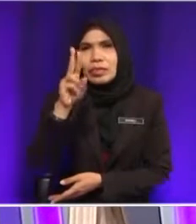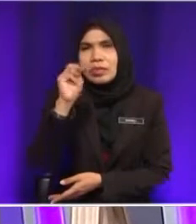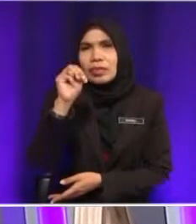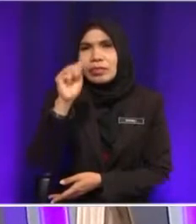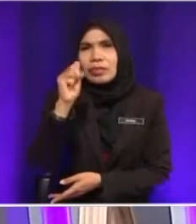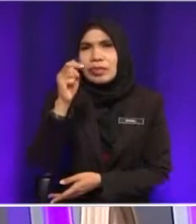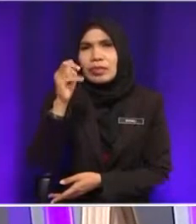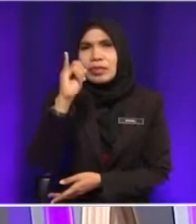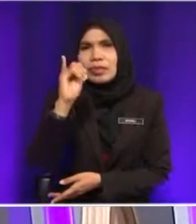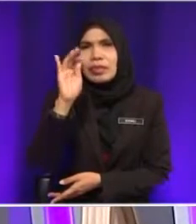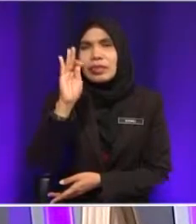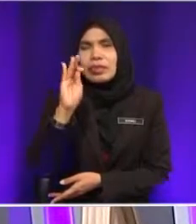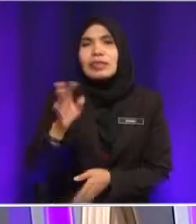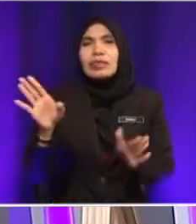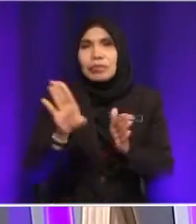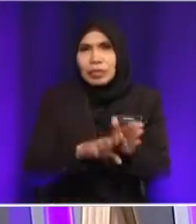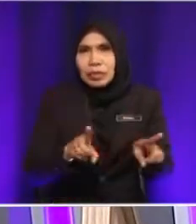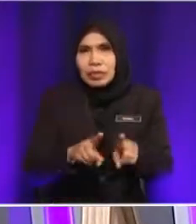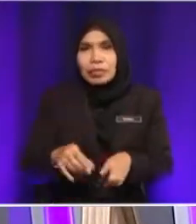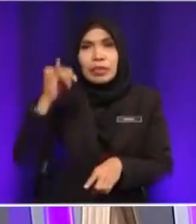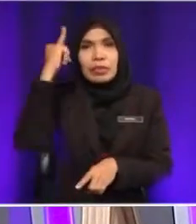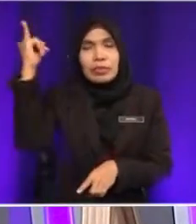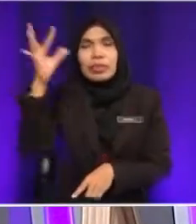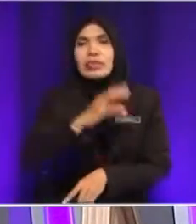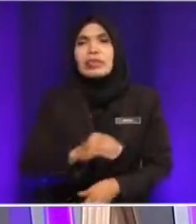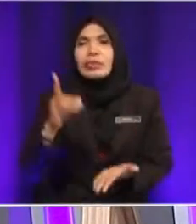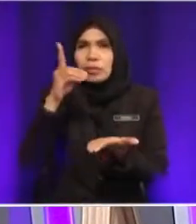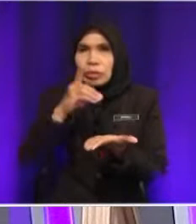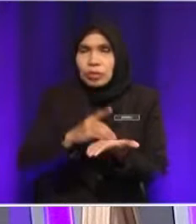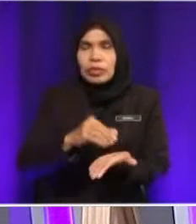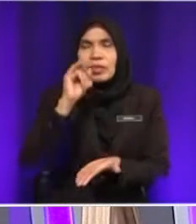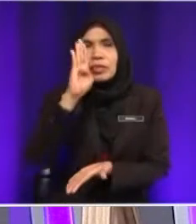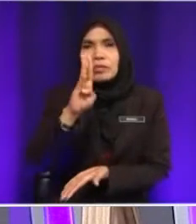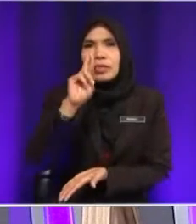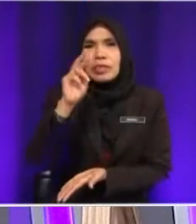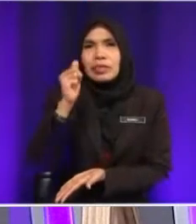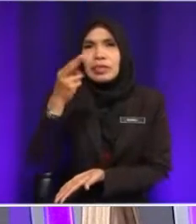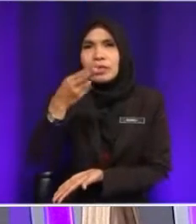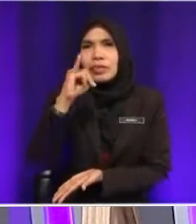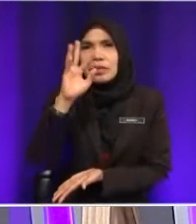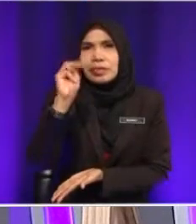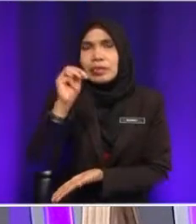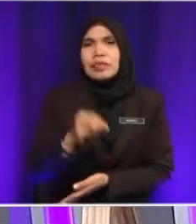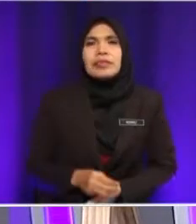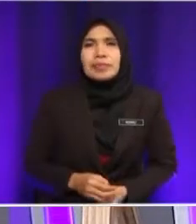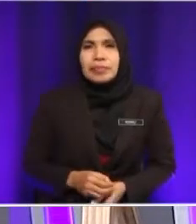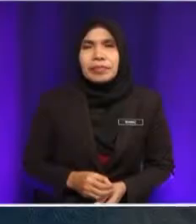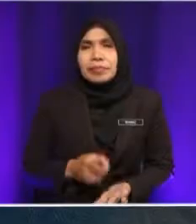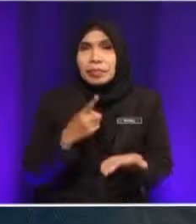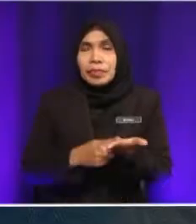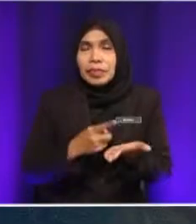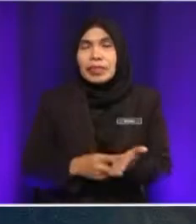dokter Ibrahim pada hari ini kita akan terus kebincangan dengan pengoperasian dan sistem penyediaan instrumen